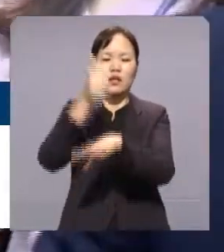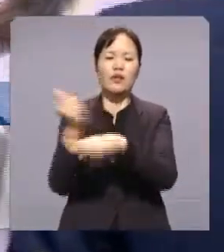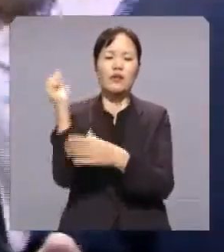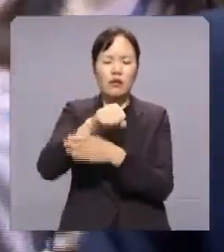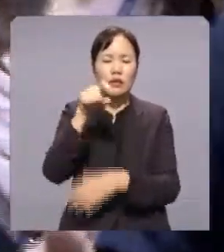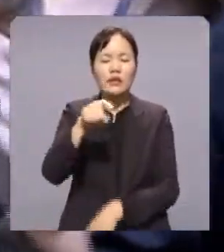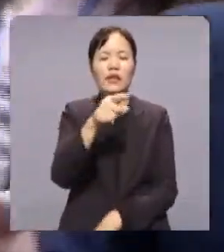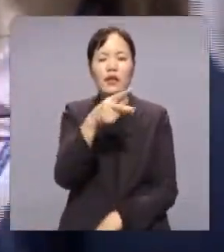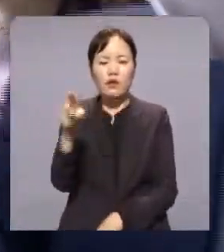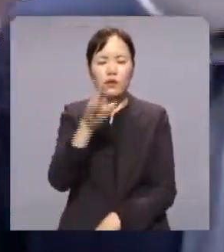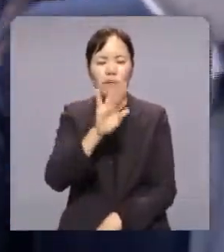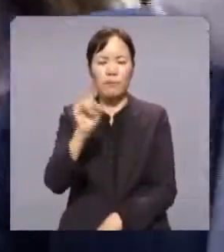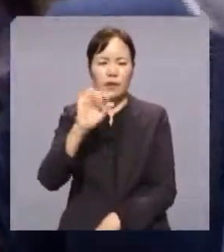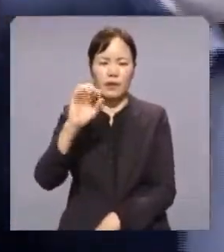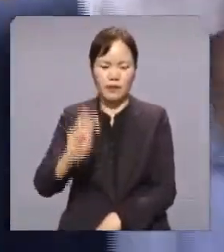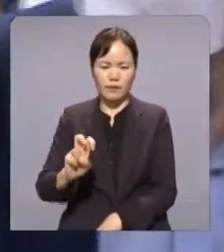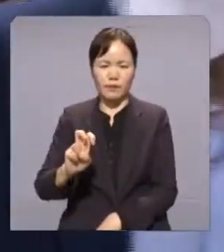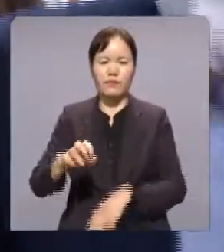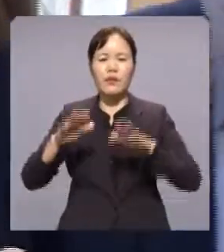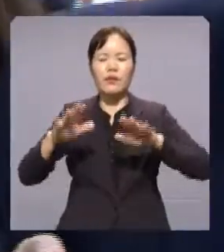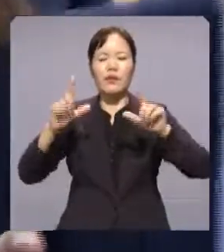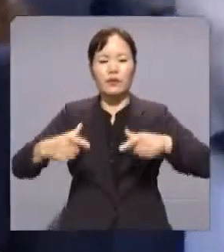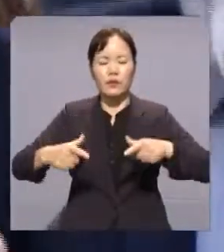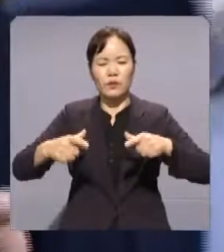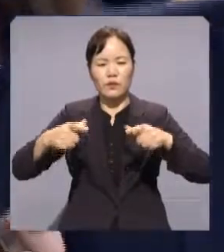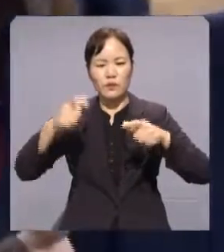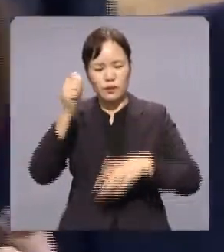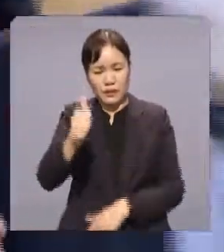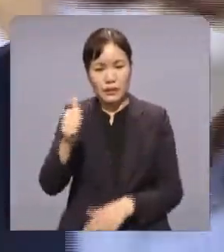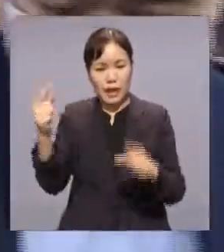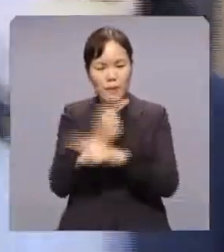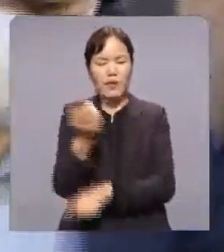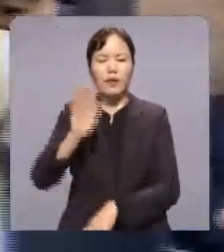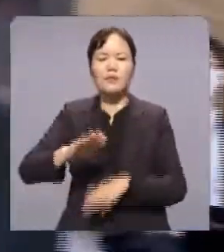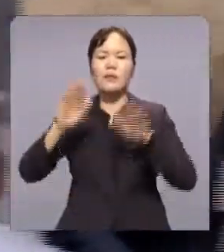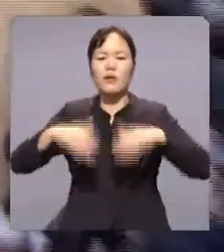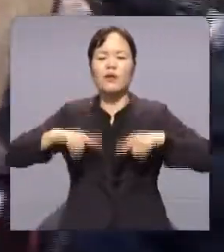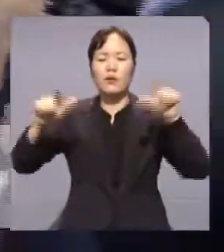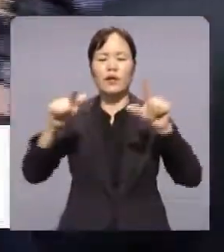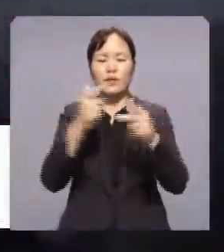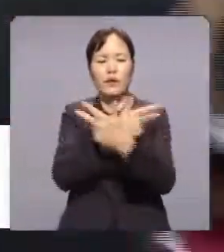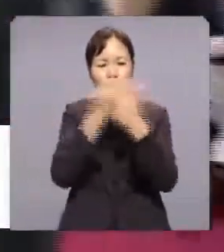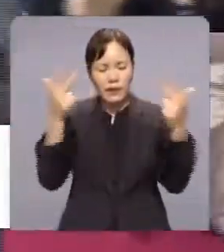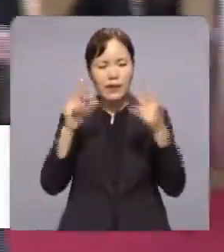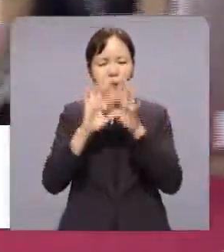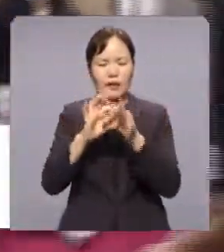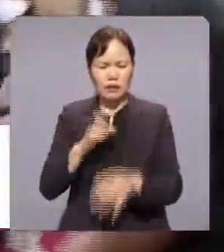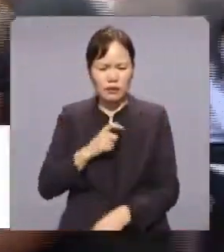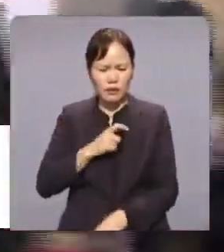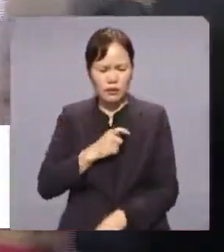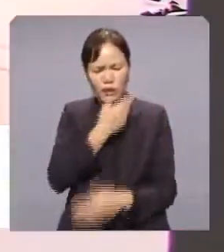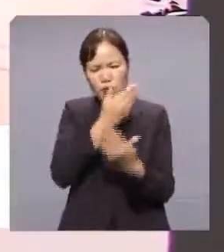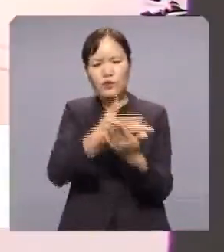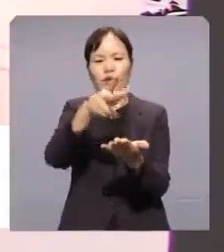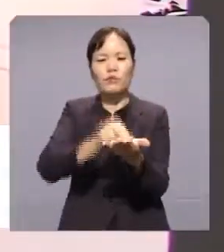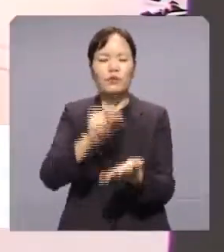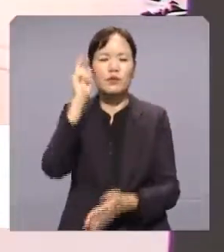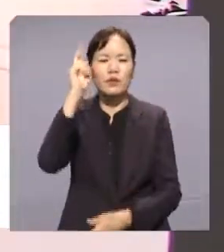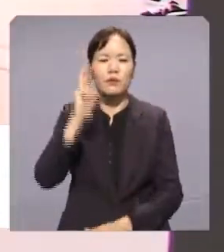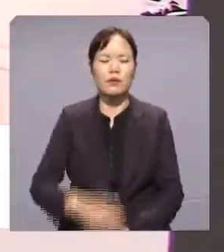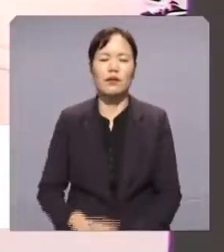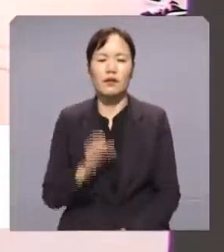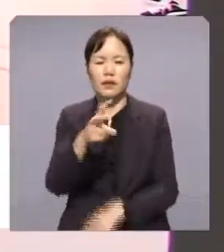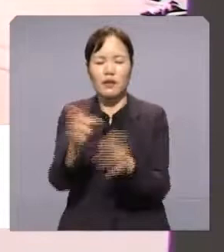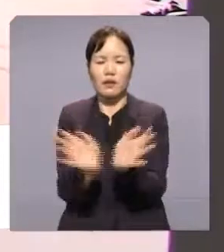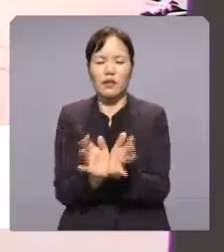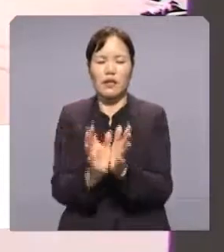배임입니다. 도지사는 바뀌었지만 올해 역시 이전 지사 관련 의혹이 핵심 쟁점이 될 전망입니다.